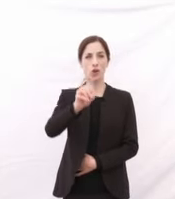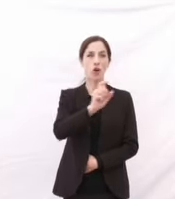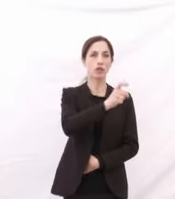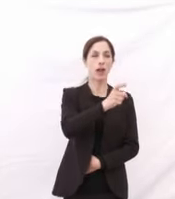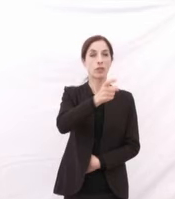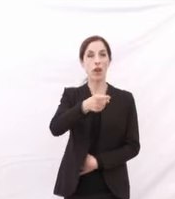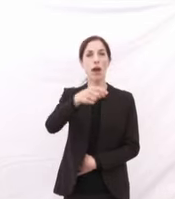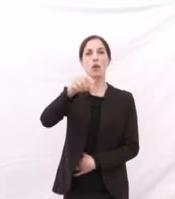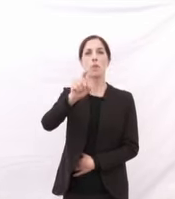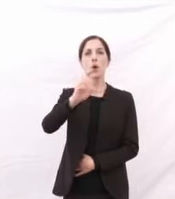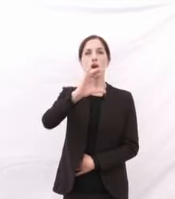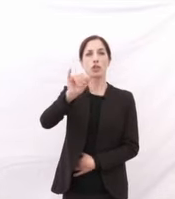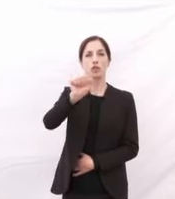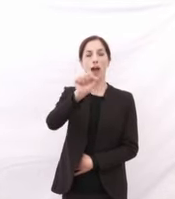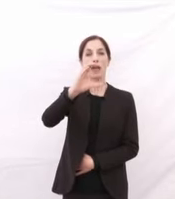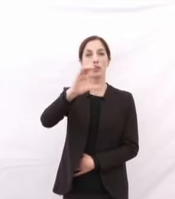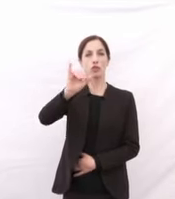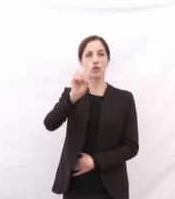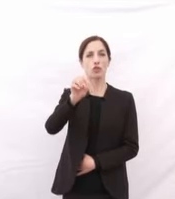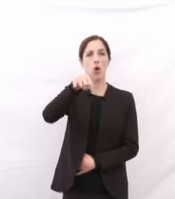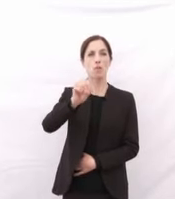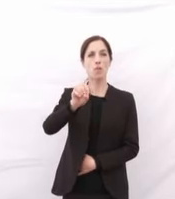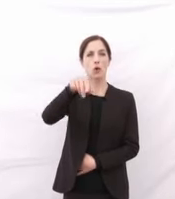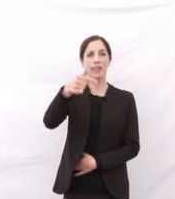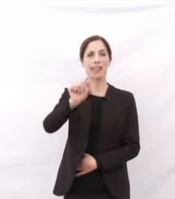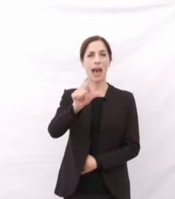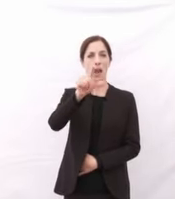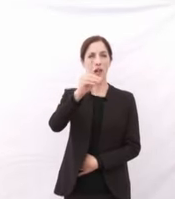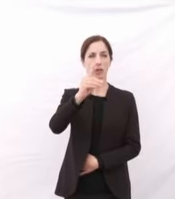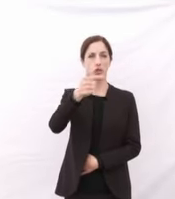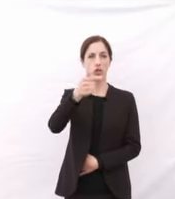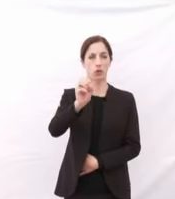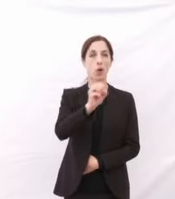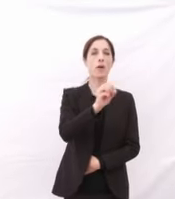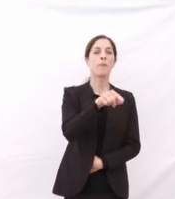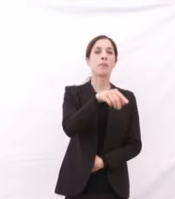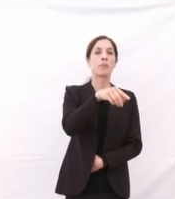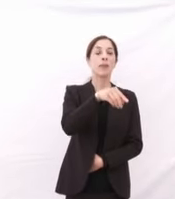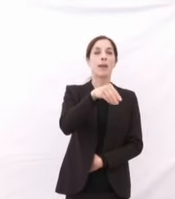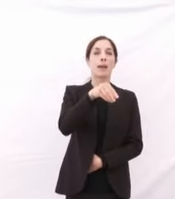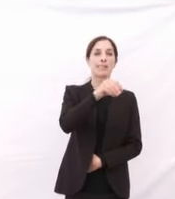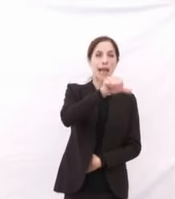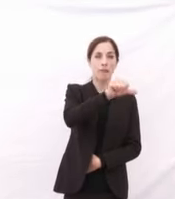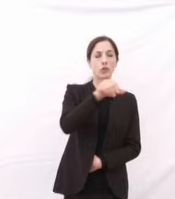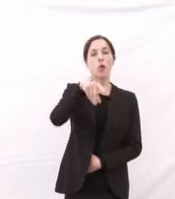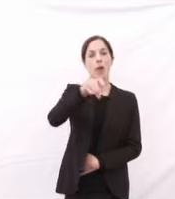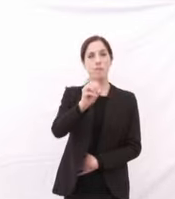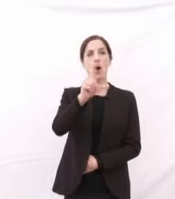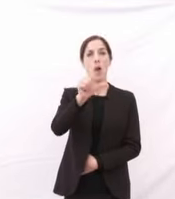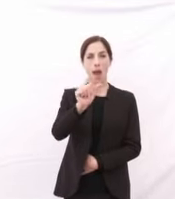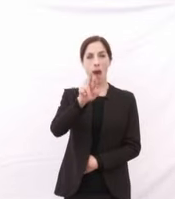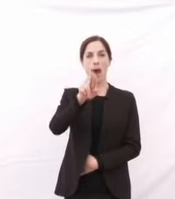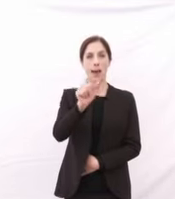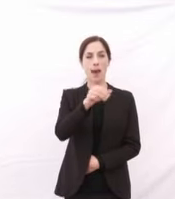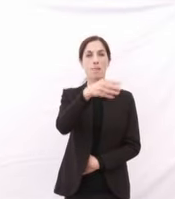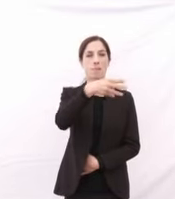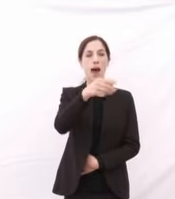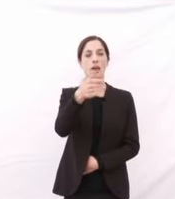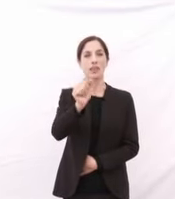Ciaccio Montalto, Pasquale Mandato, Salvatore Pollara, Mario